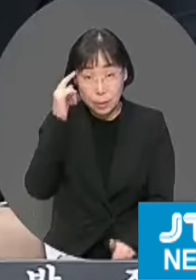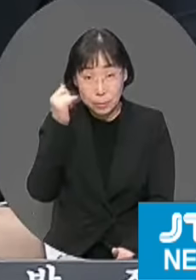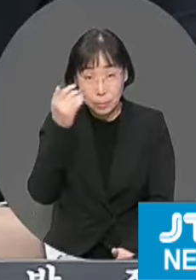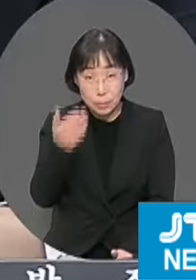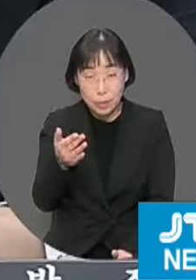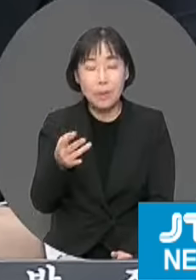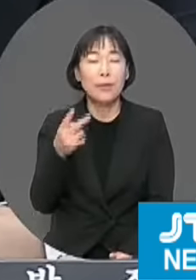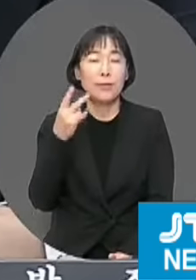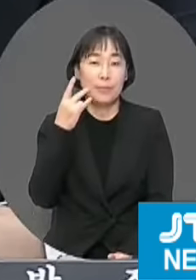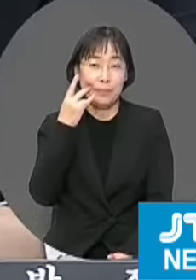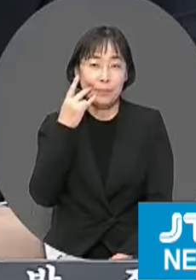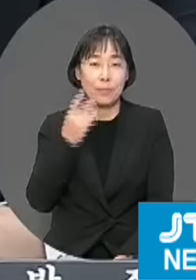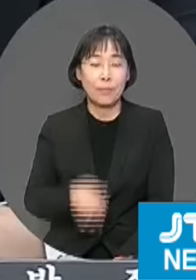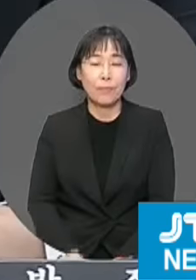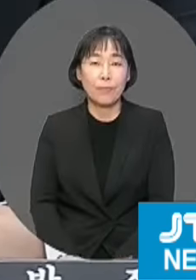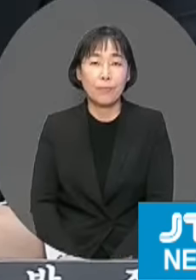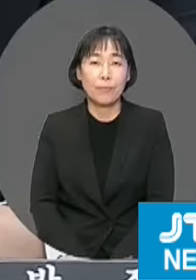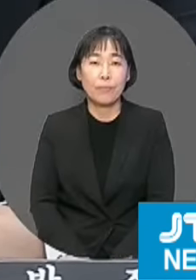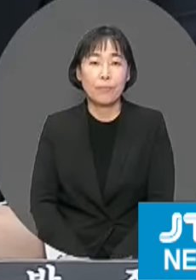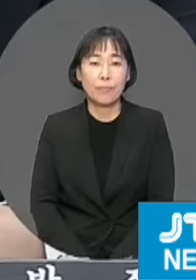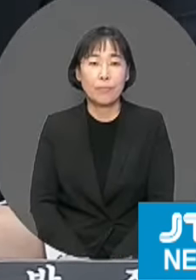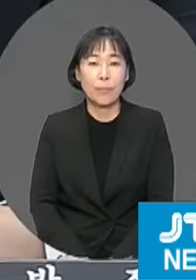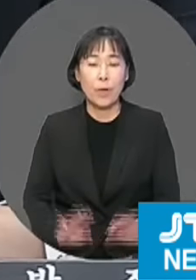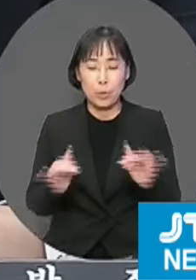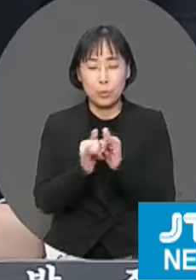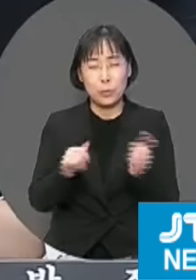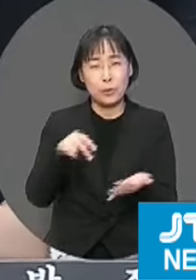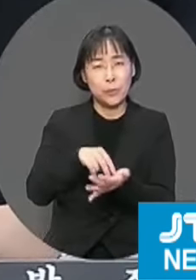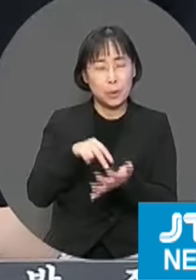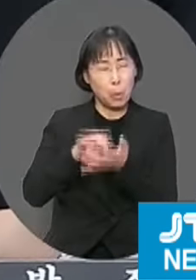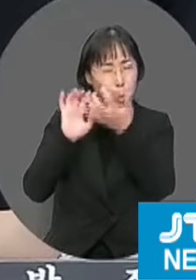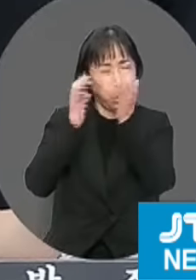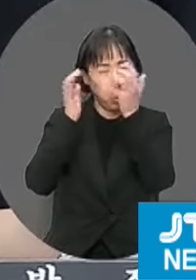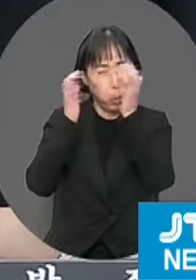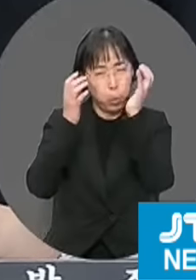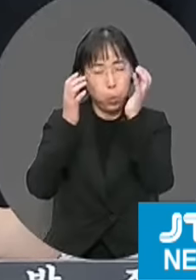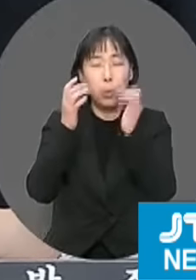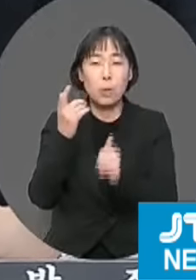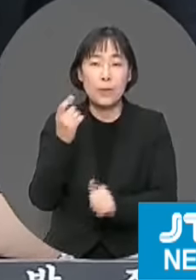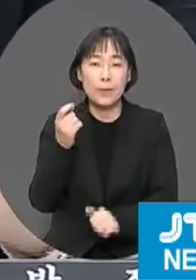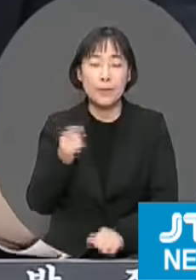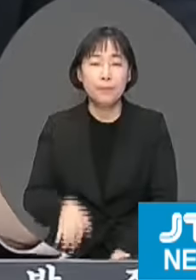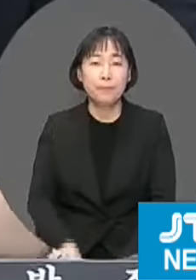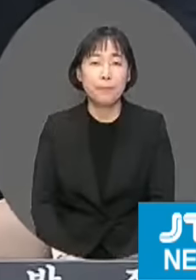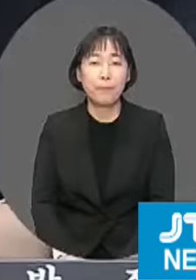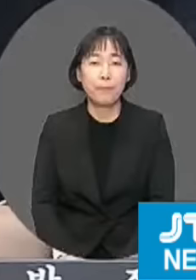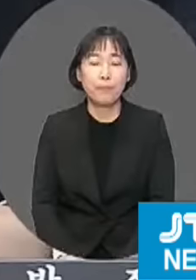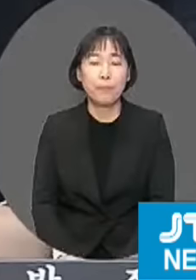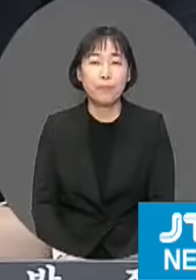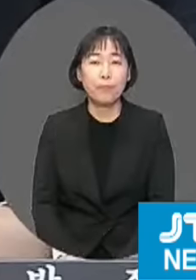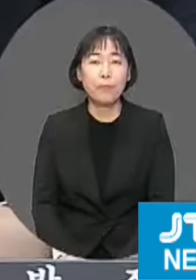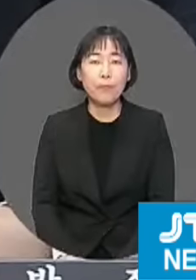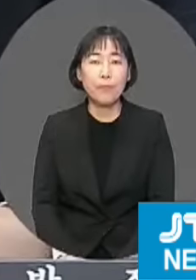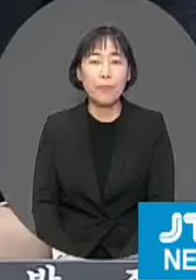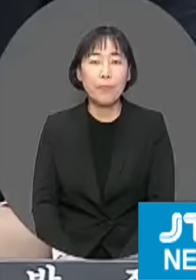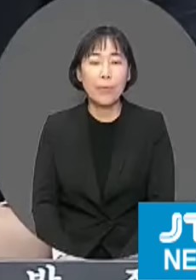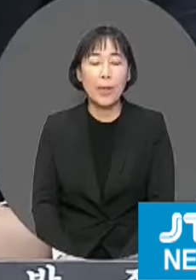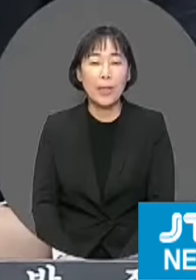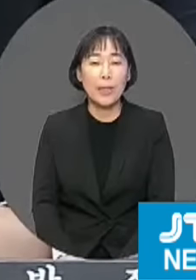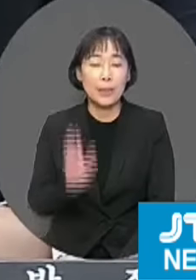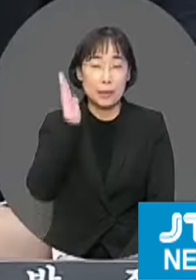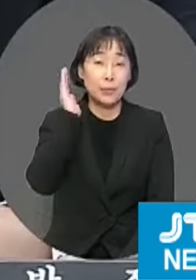예. 뭐 사실 이게 어떻게 되는 건지 듣고 계신 국민들께서도 약간 헷갈릴 부분이 있을 것 같은데요. 자, 제가 우선 그래서 아까 제 세 가지 공약